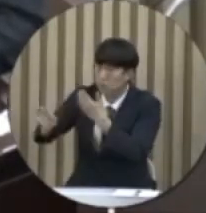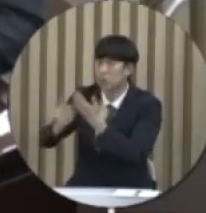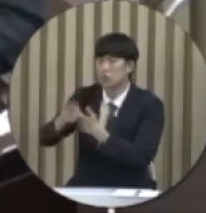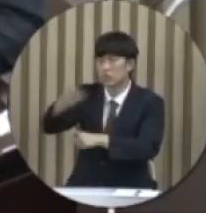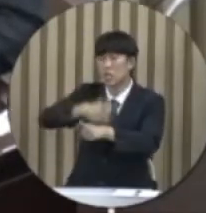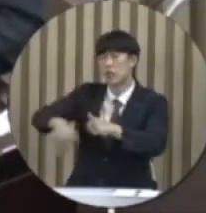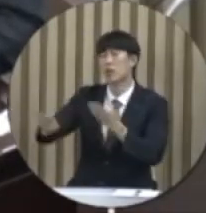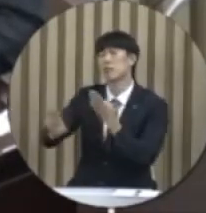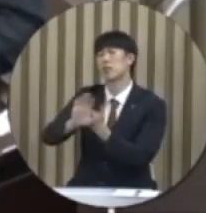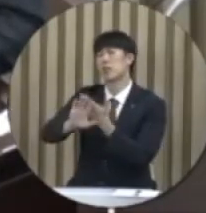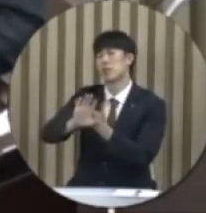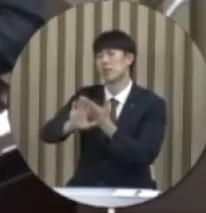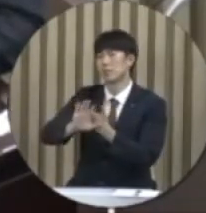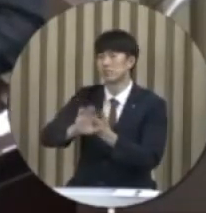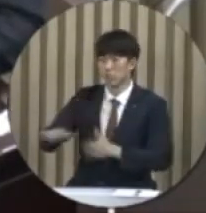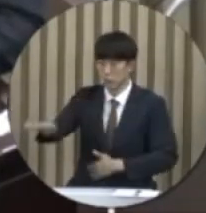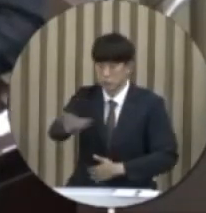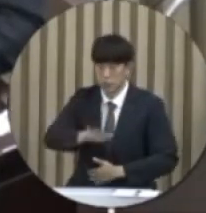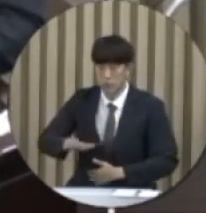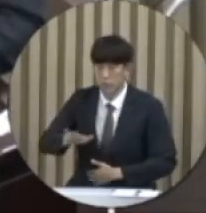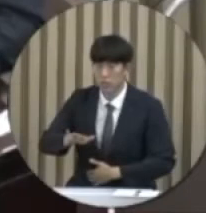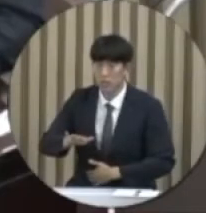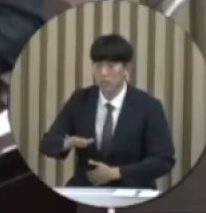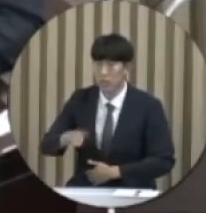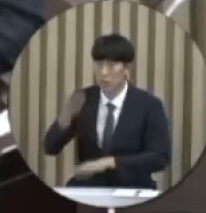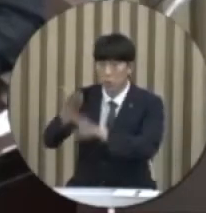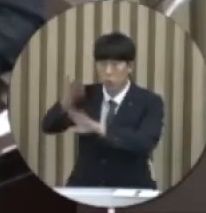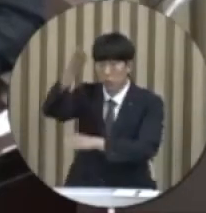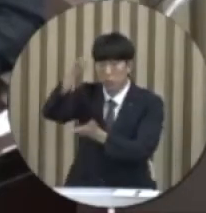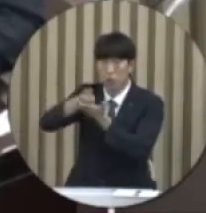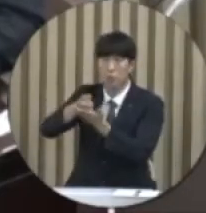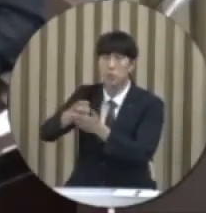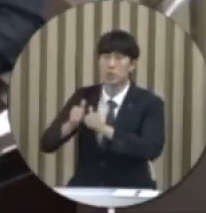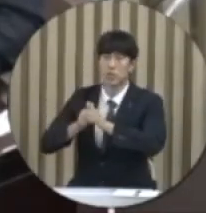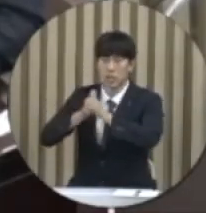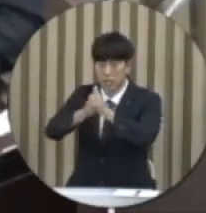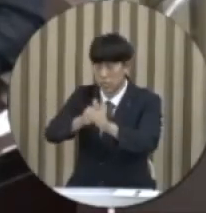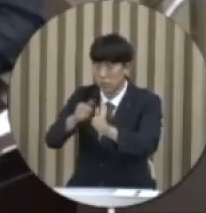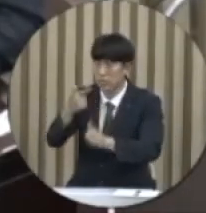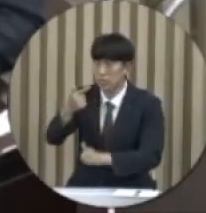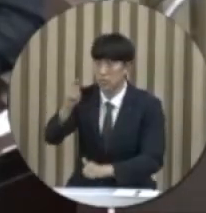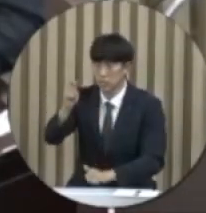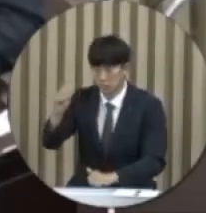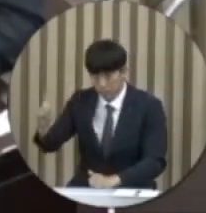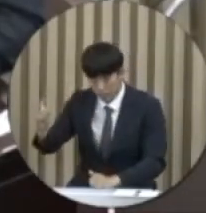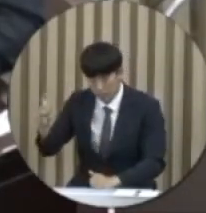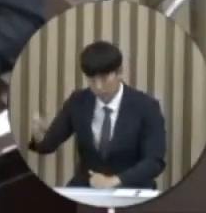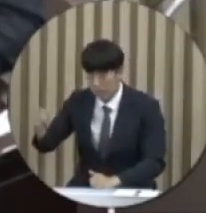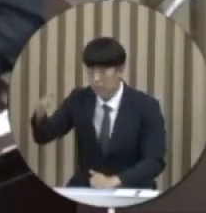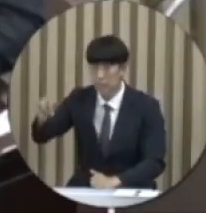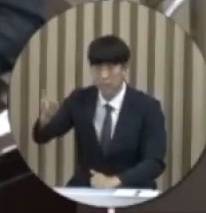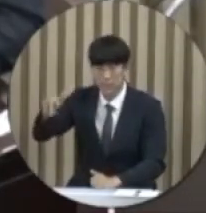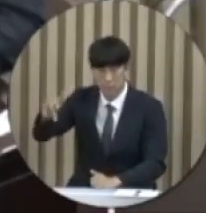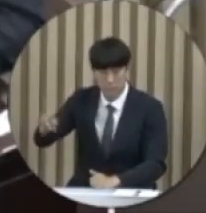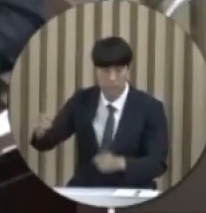있습니다. 저희는 전체 상위법에 의해서 GTX 신호선을 지재까지 연장하는 안과